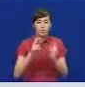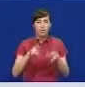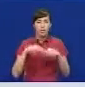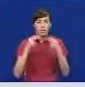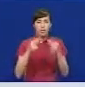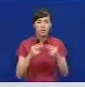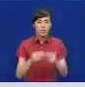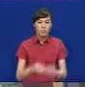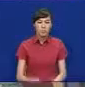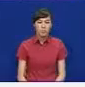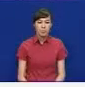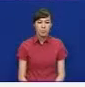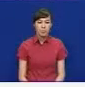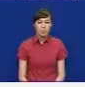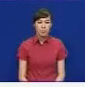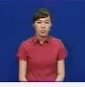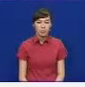етті.